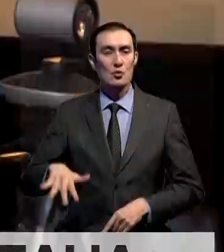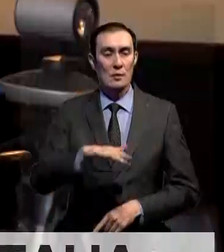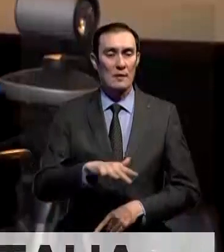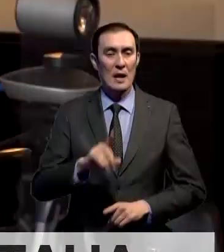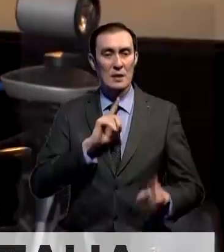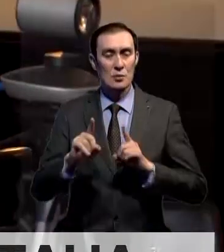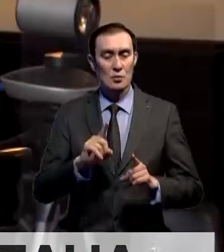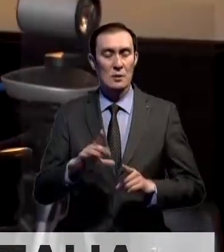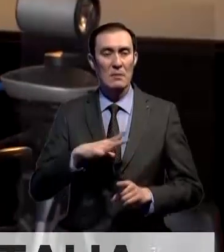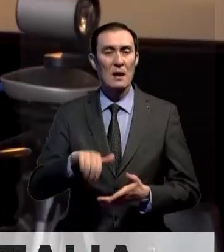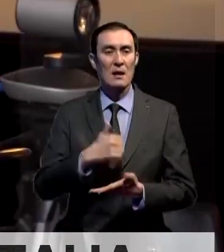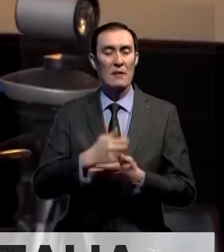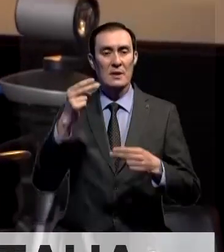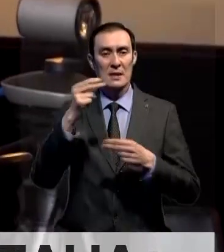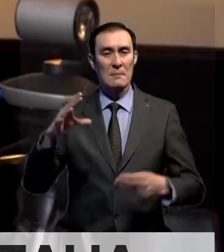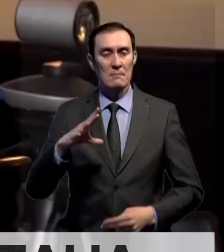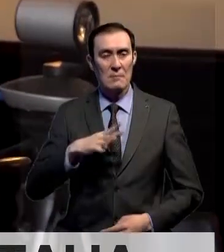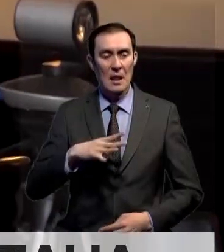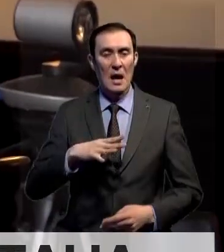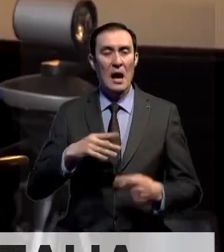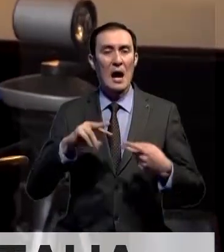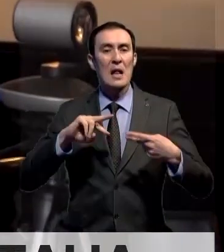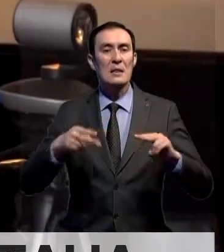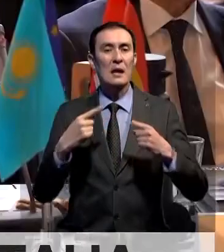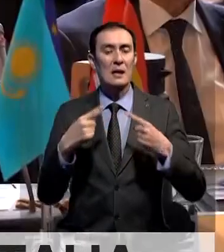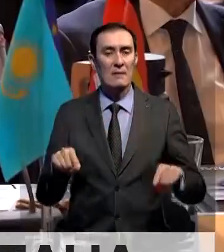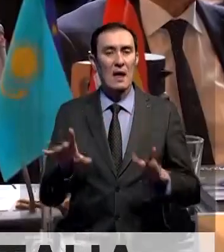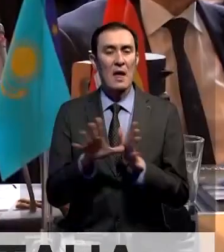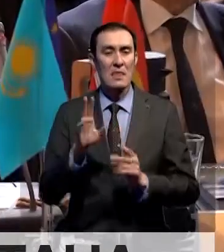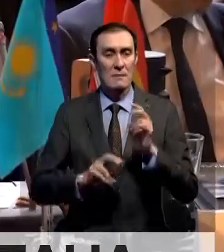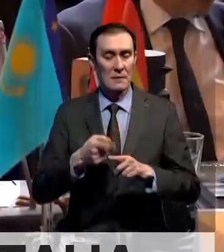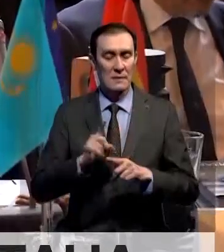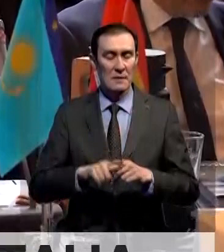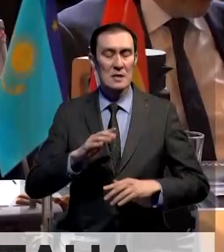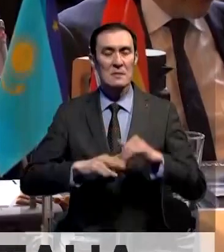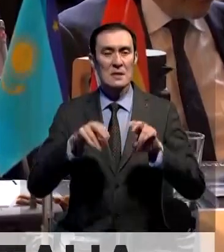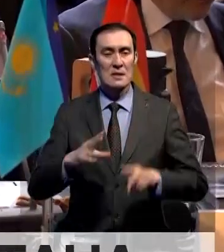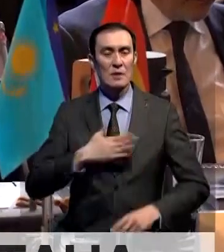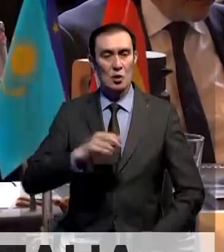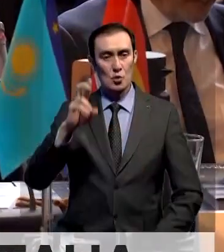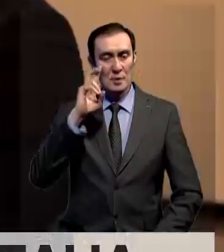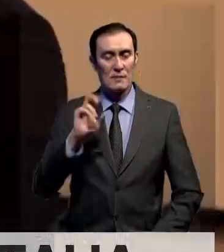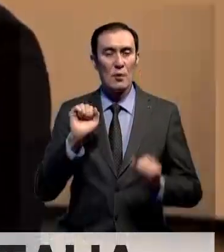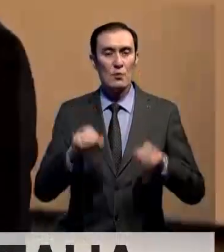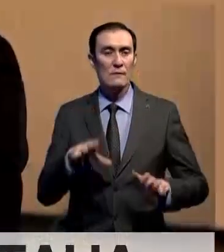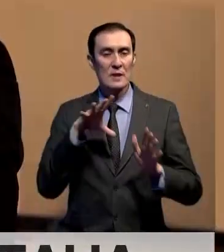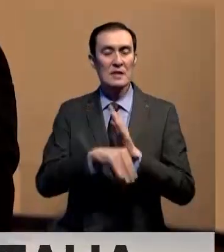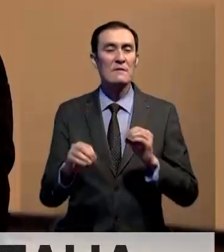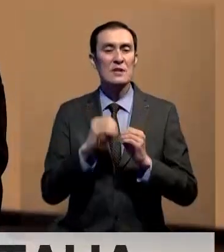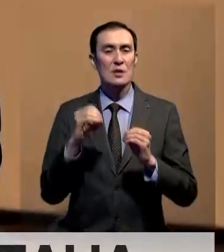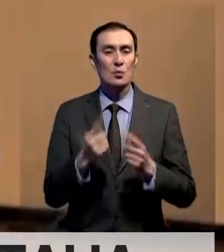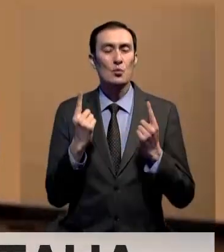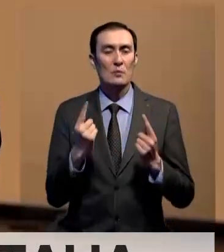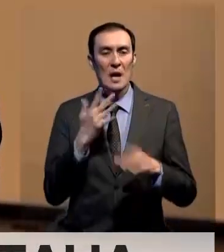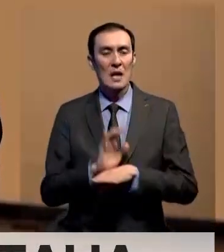панельной дискуссии одной из главных тем стала альтернативная энергия. По мнению международных экспертов, наша страна может войти в десятку